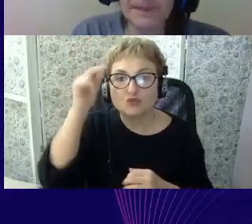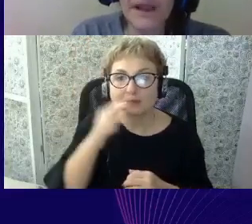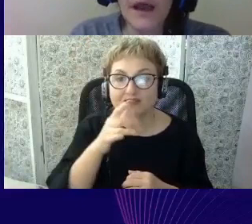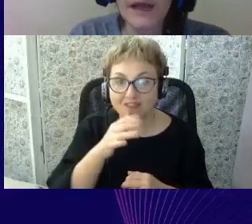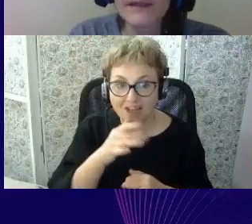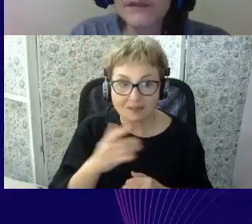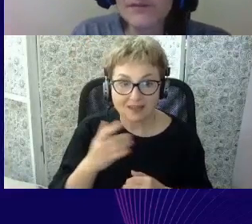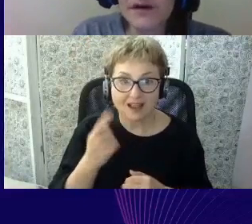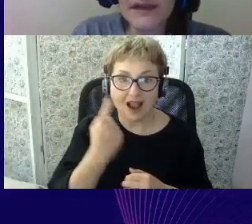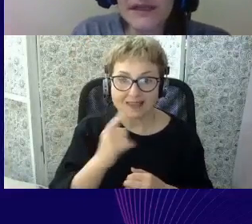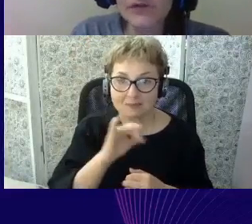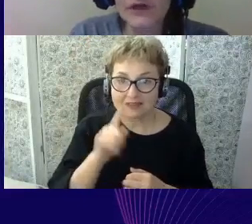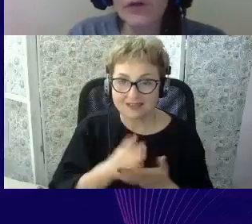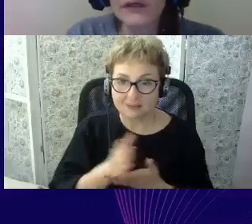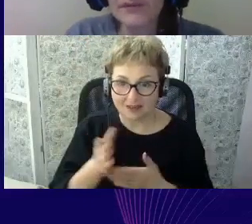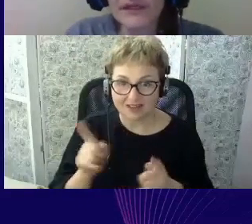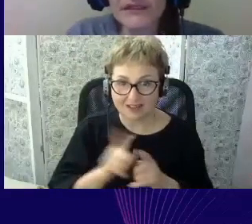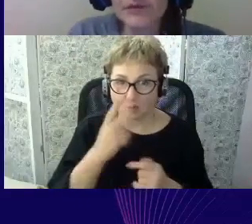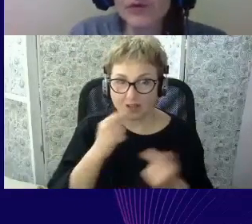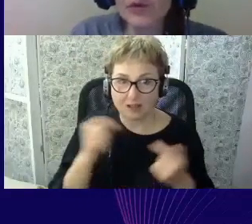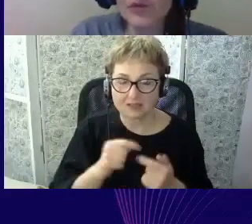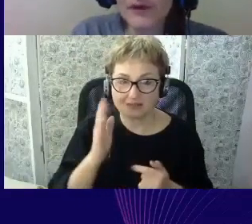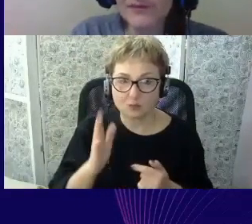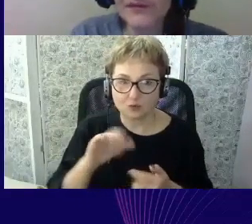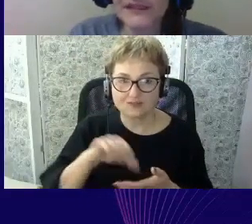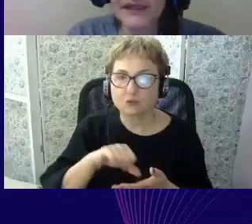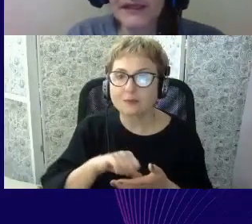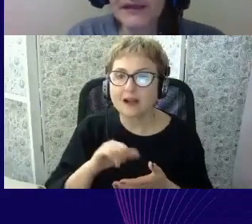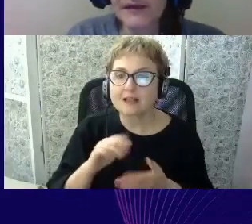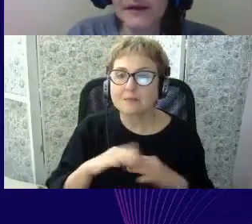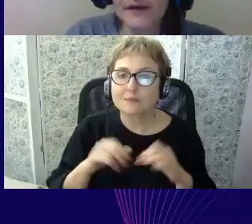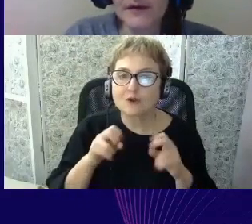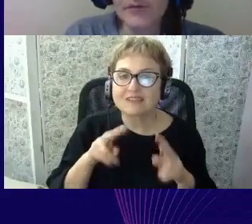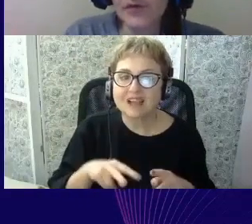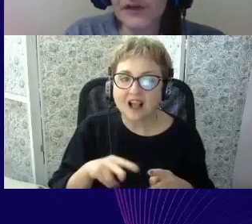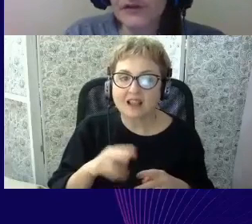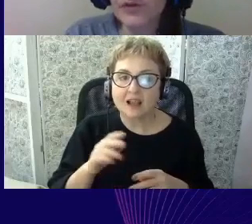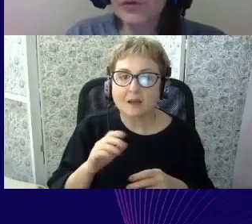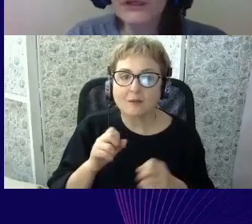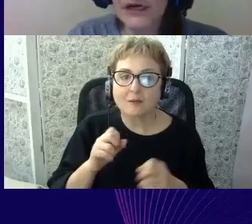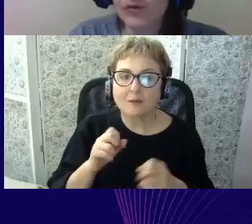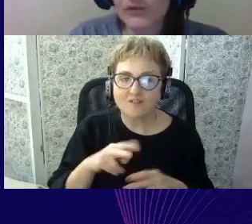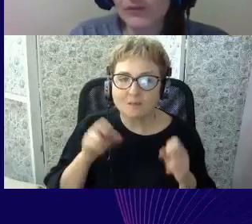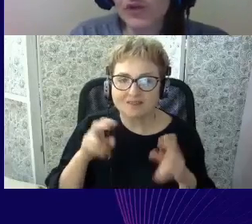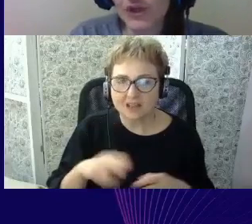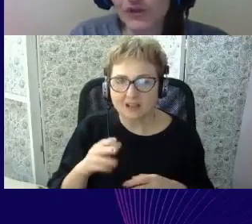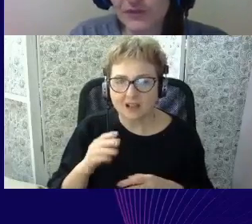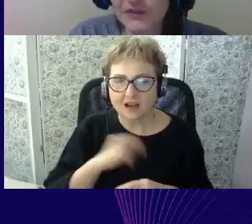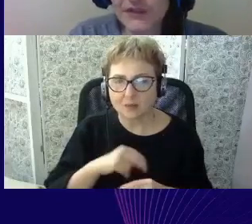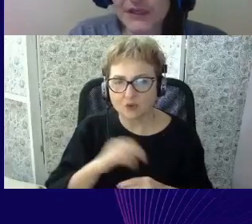времени. Одним из направлений вот такой адаптации будет выступать профессиональная профориентационная работа